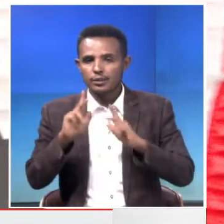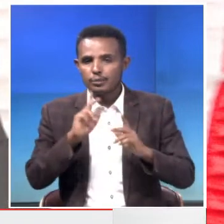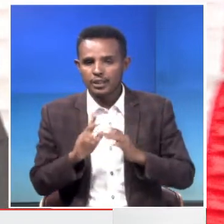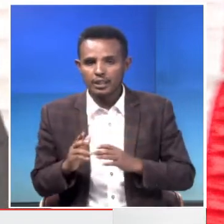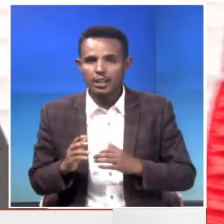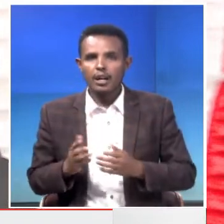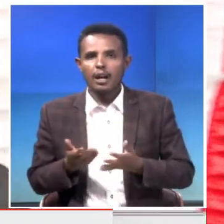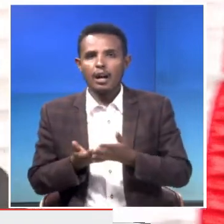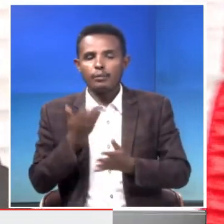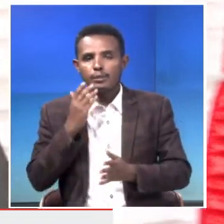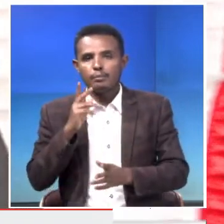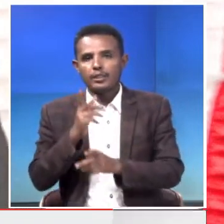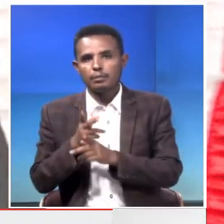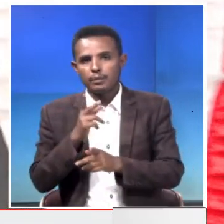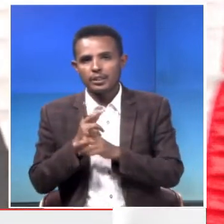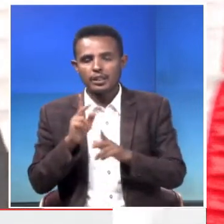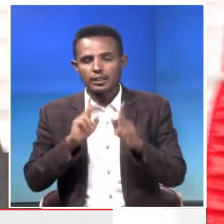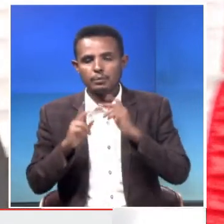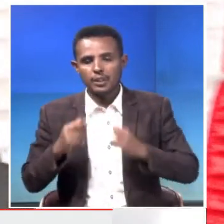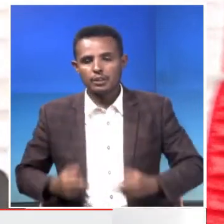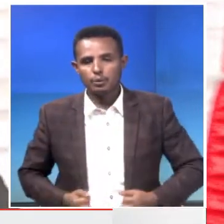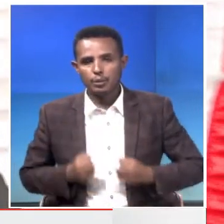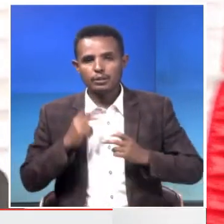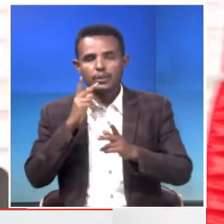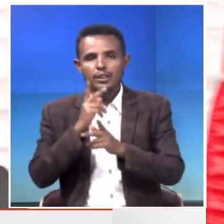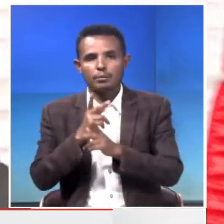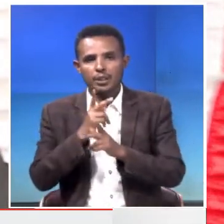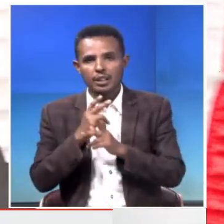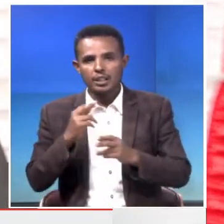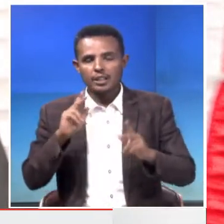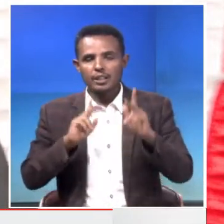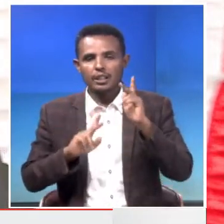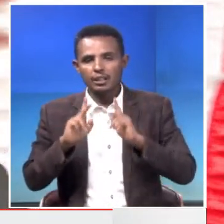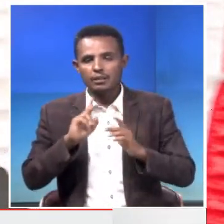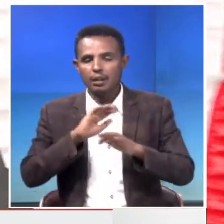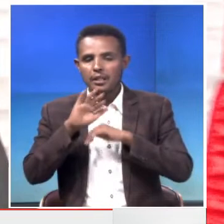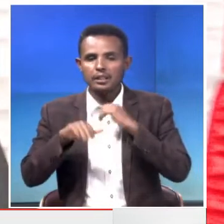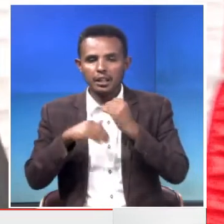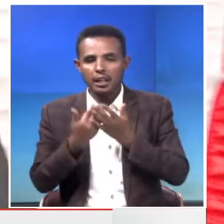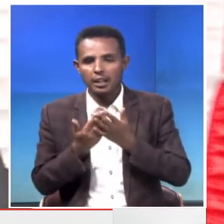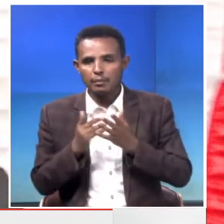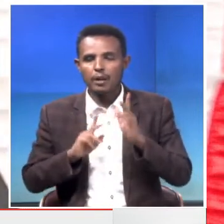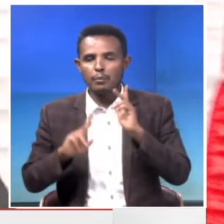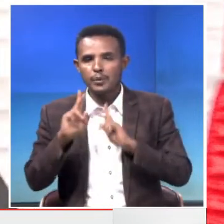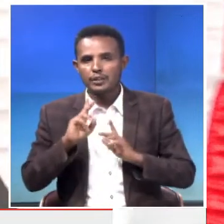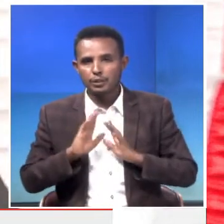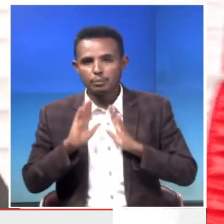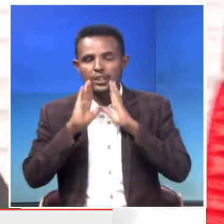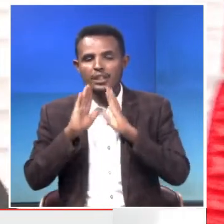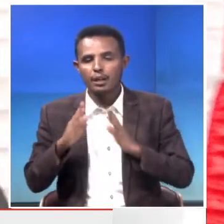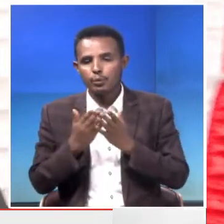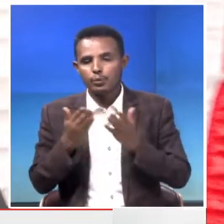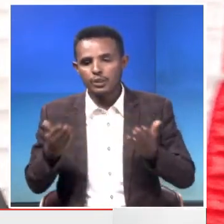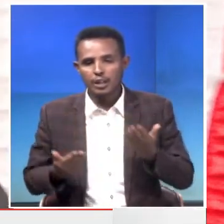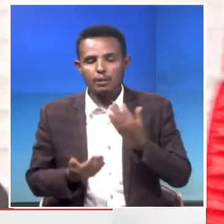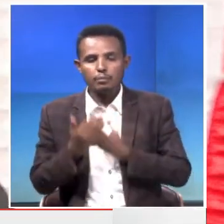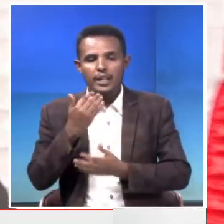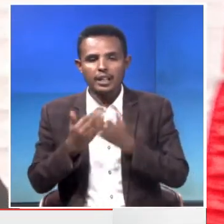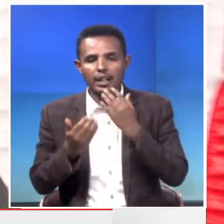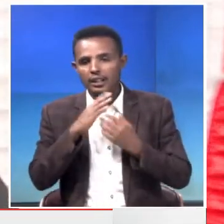የህዝብን ሀብት መጠበቅ፣ የህዝብን ህይወት መጠበቅ፣ የአጠቃላይ ማህበረሰቡን በሰላም ጉዳይ